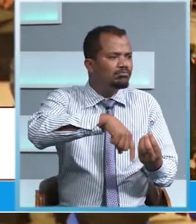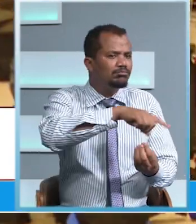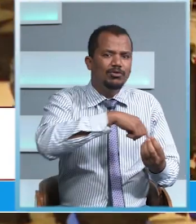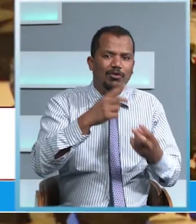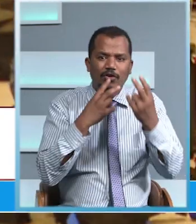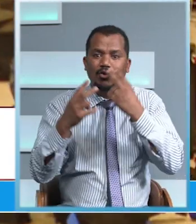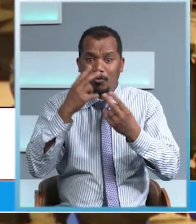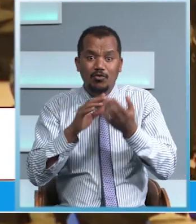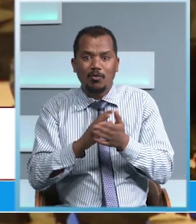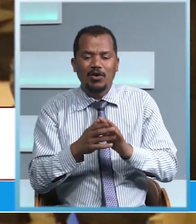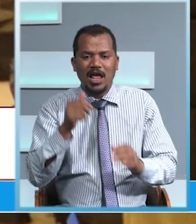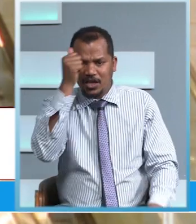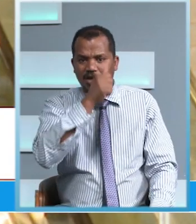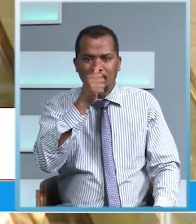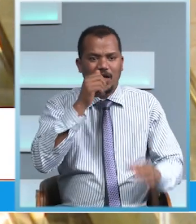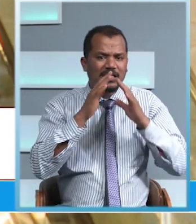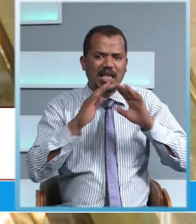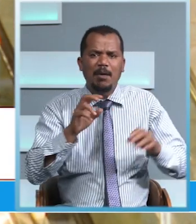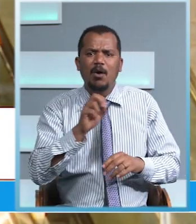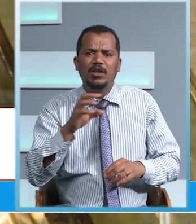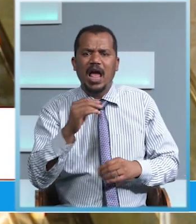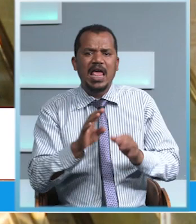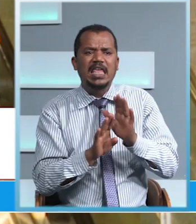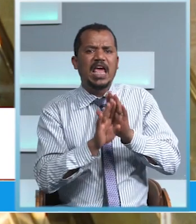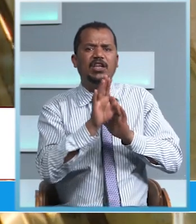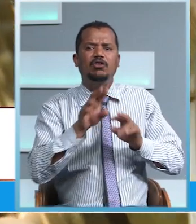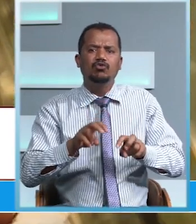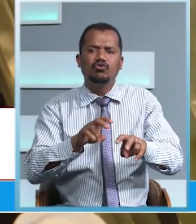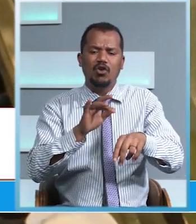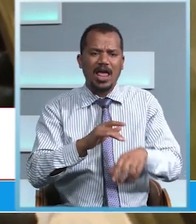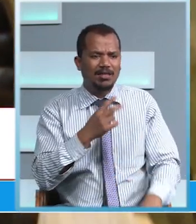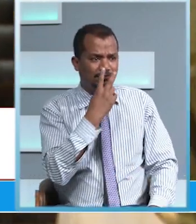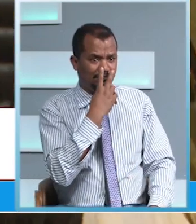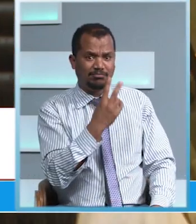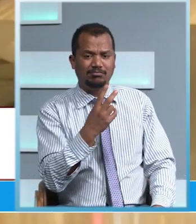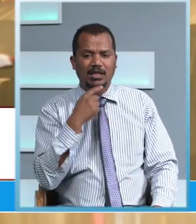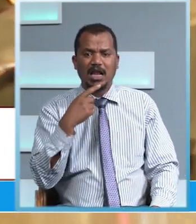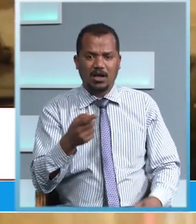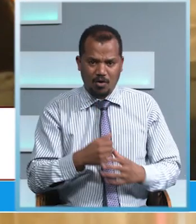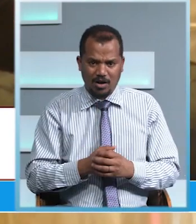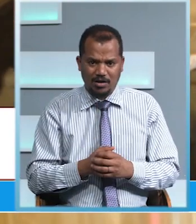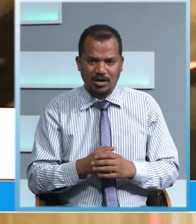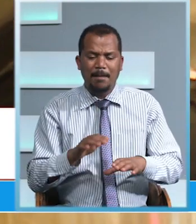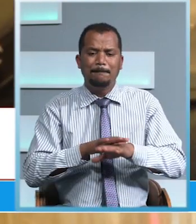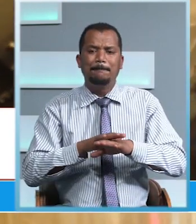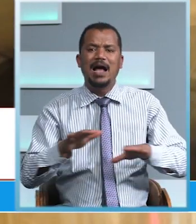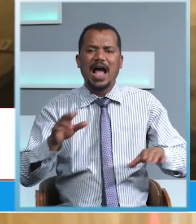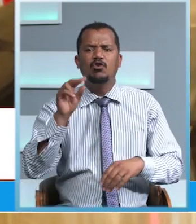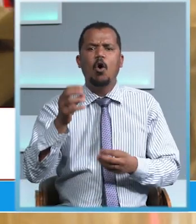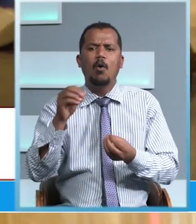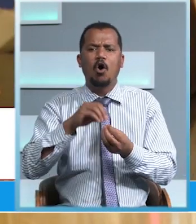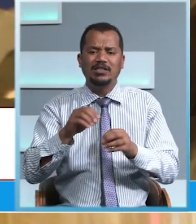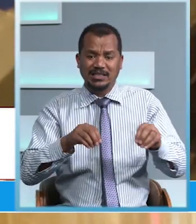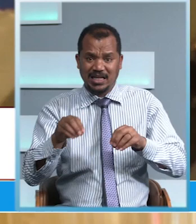ስራዎችን ተዘዋውረው እየጎበኙ መሆኑን ኢትዮጵያ ሰላማዊና የድገት ጉዞ ላይ መሆኗን መመልከታቸውን ተናግረዋል።